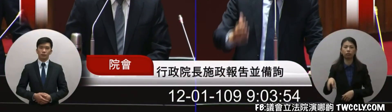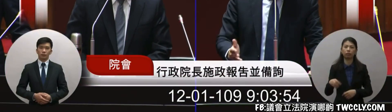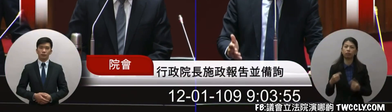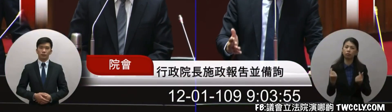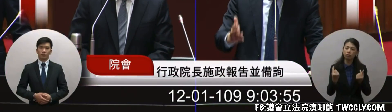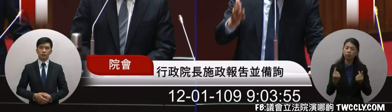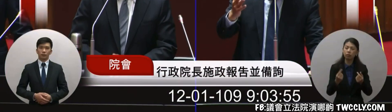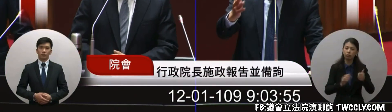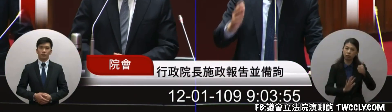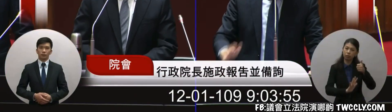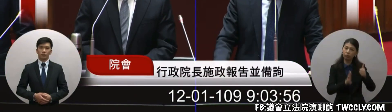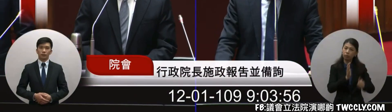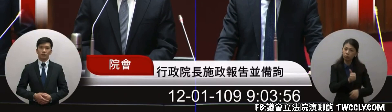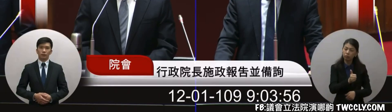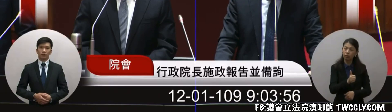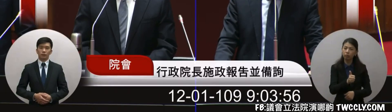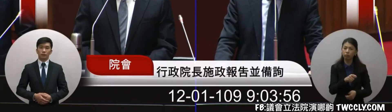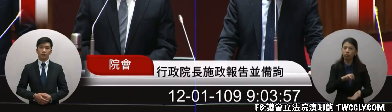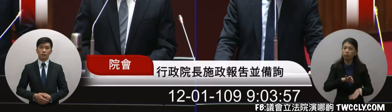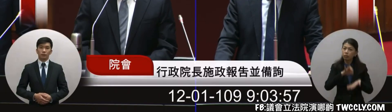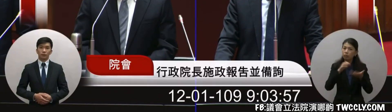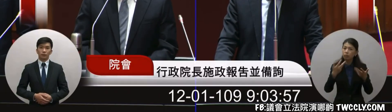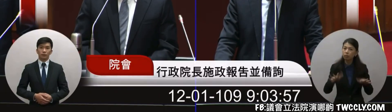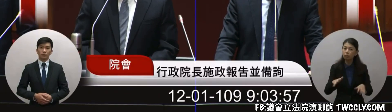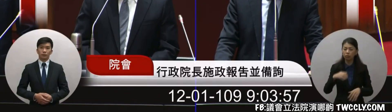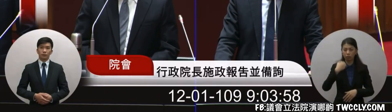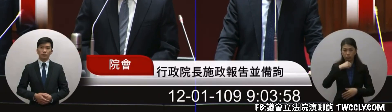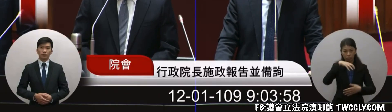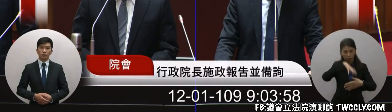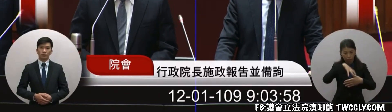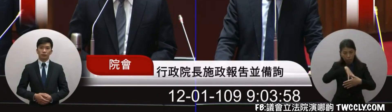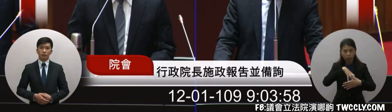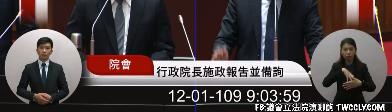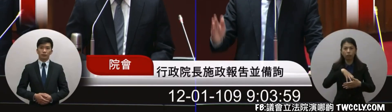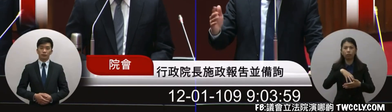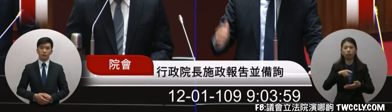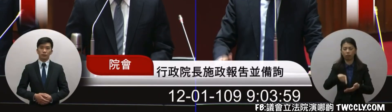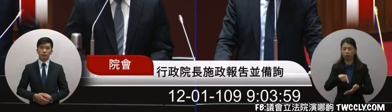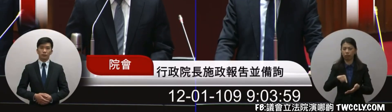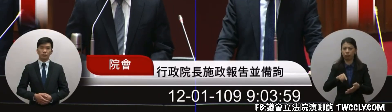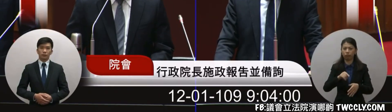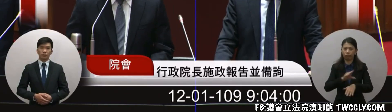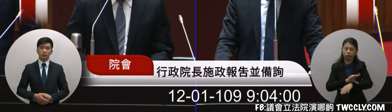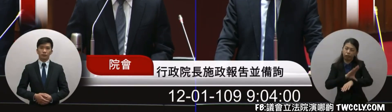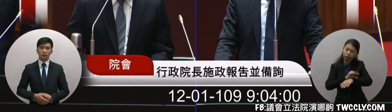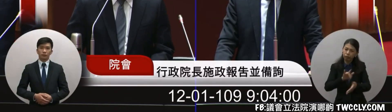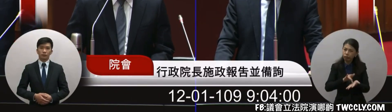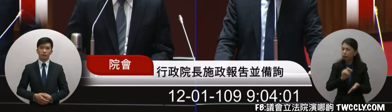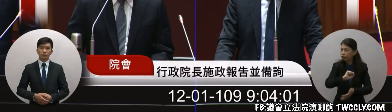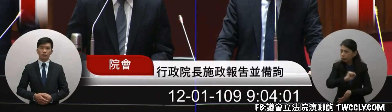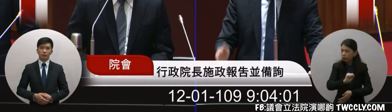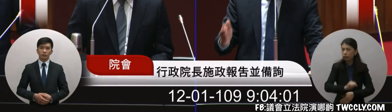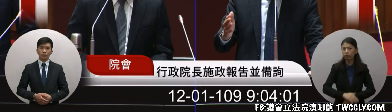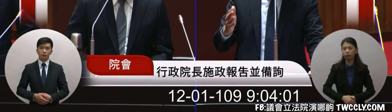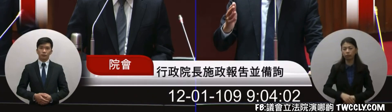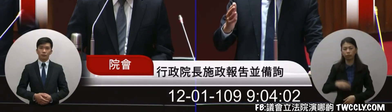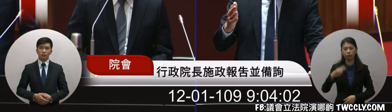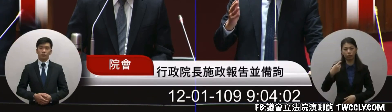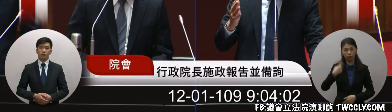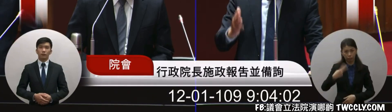的主委说，我们本身的国内是绝对不可以有的哈。那我们的教育部潘部长也说了哈，就是